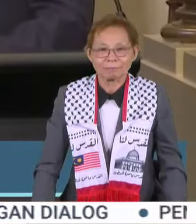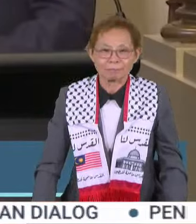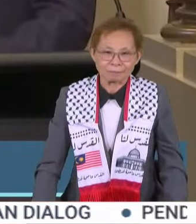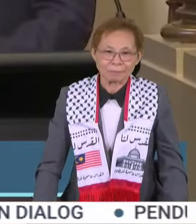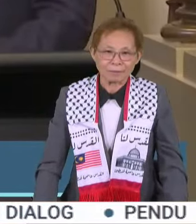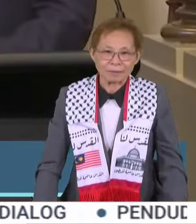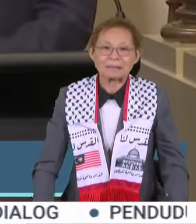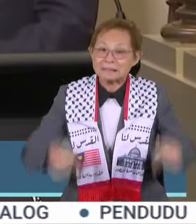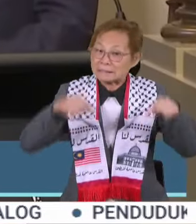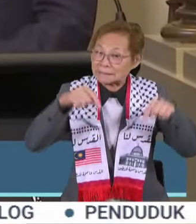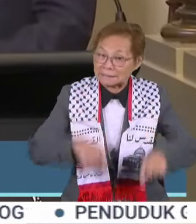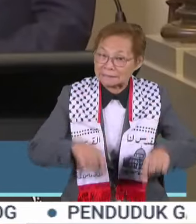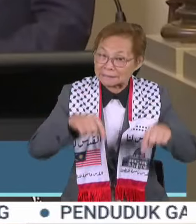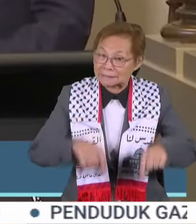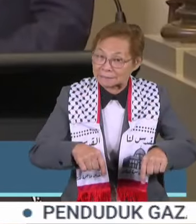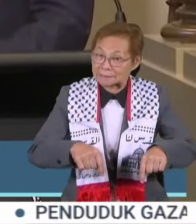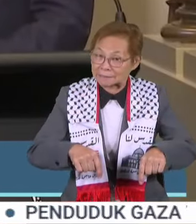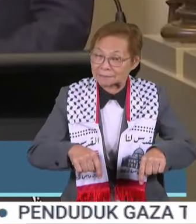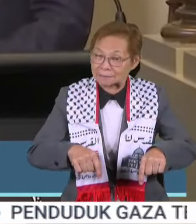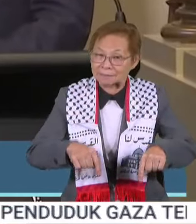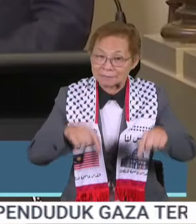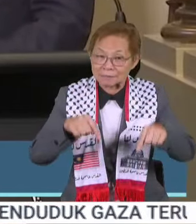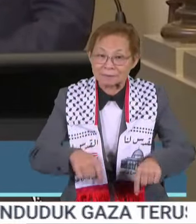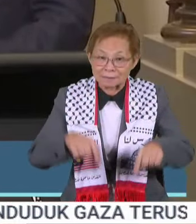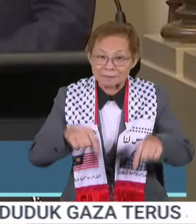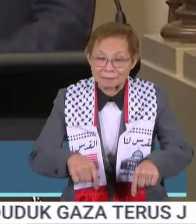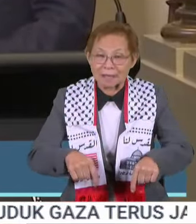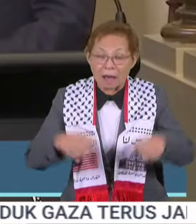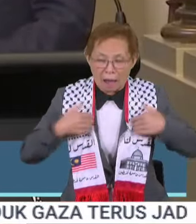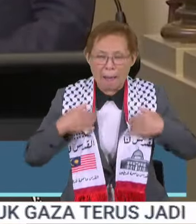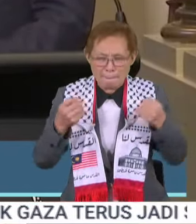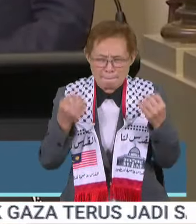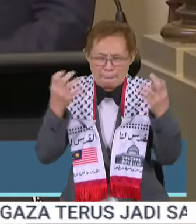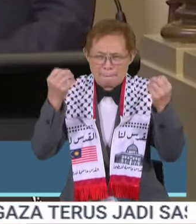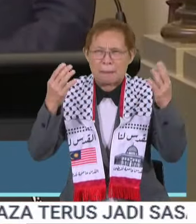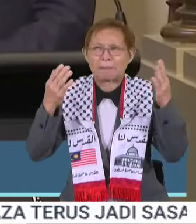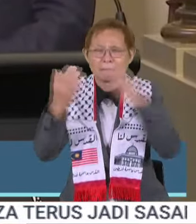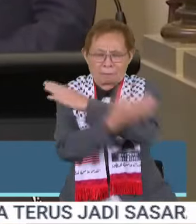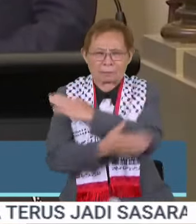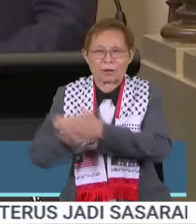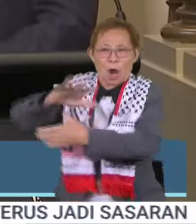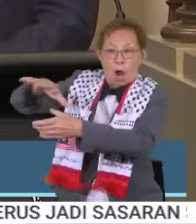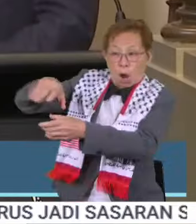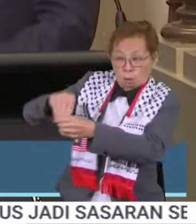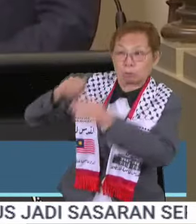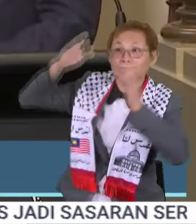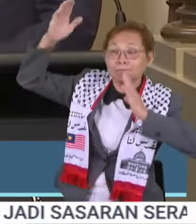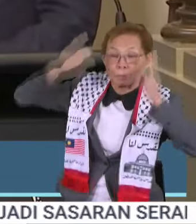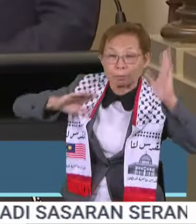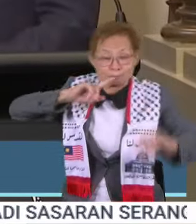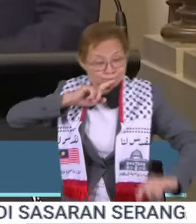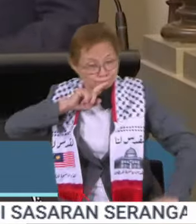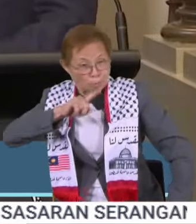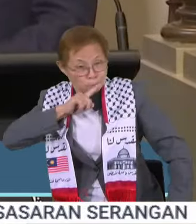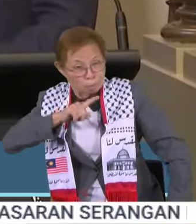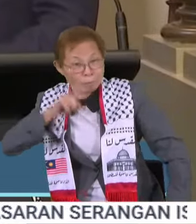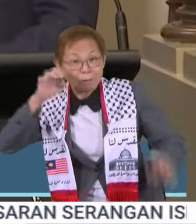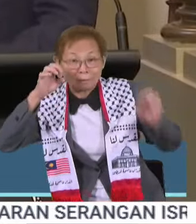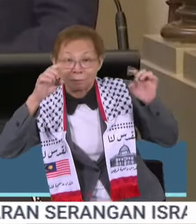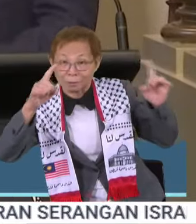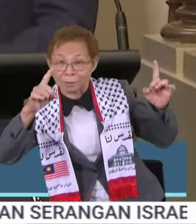And this is something of dire need in many countries including Malaysia. And of course, education